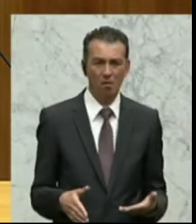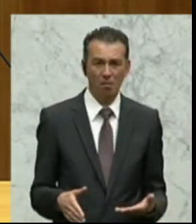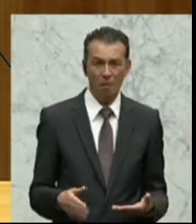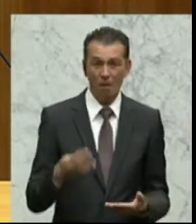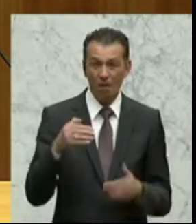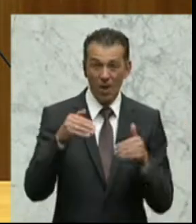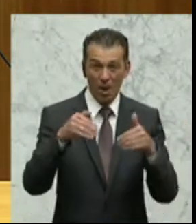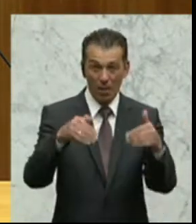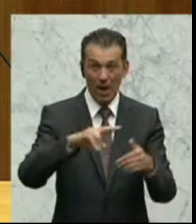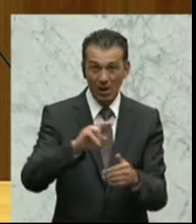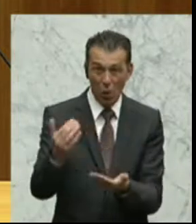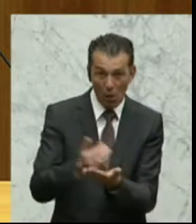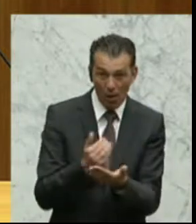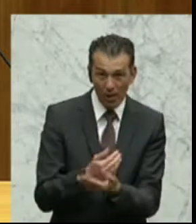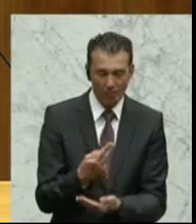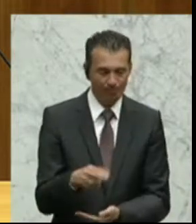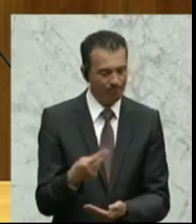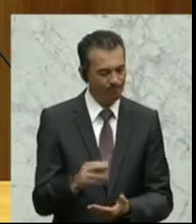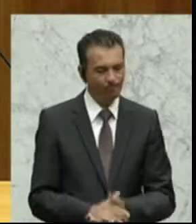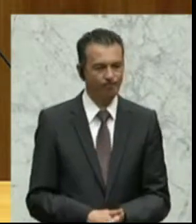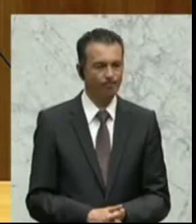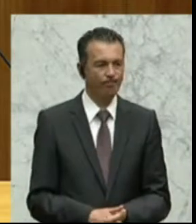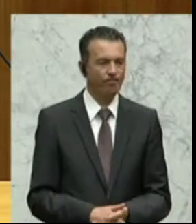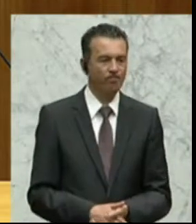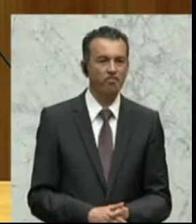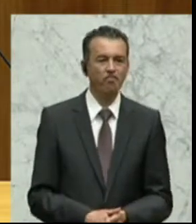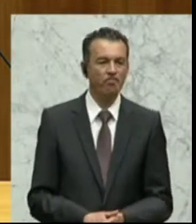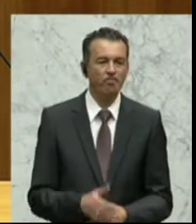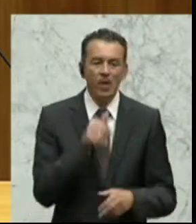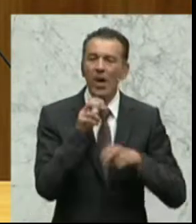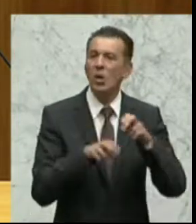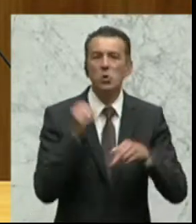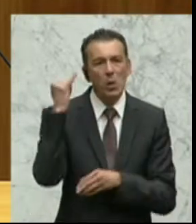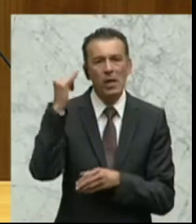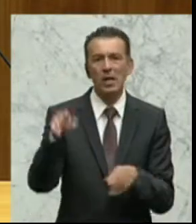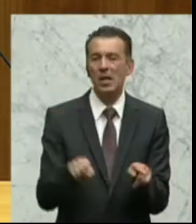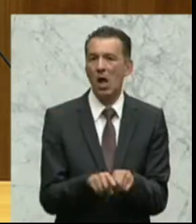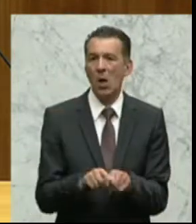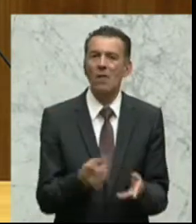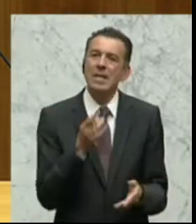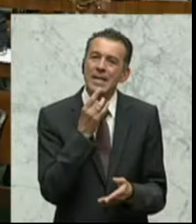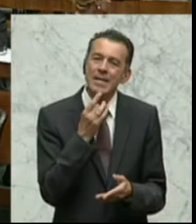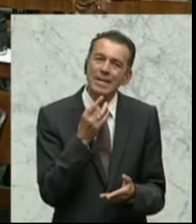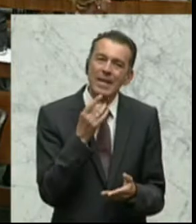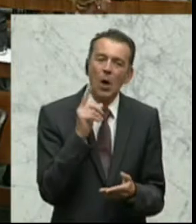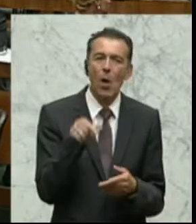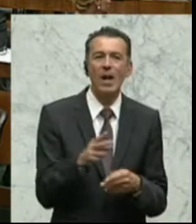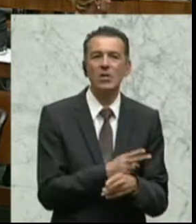Euro zusammen. Ja, und keine dieser Steuerideen, auch wenn sie konkreter sind als die von der Staatssekretärin